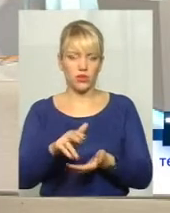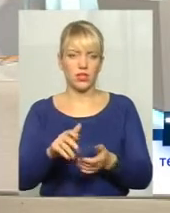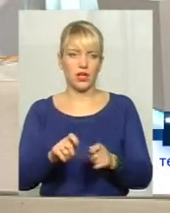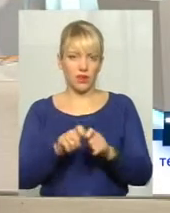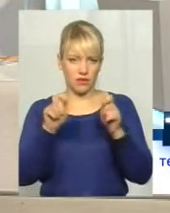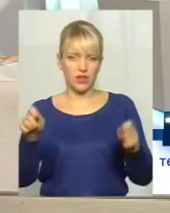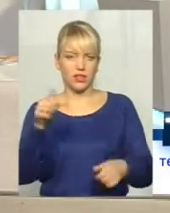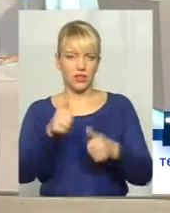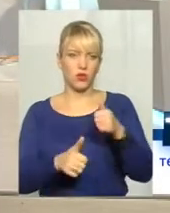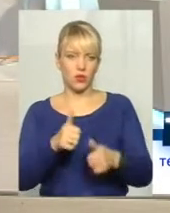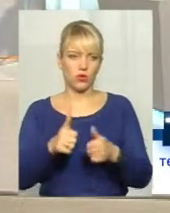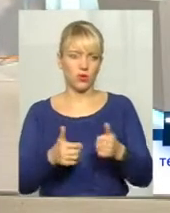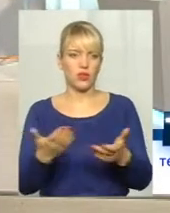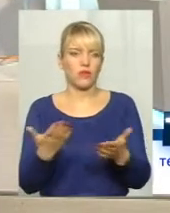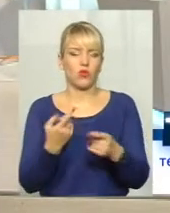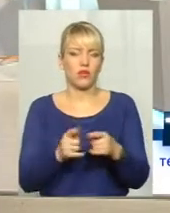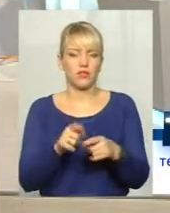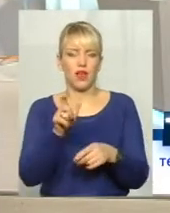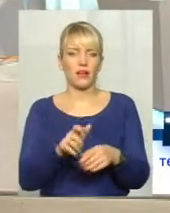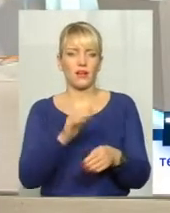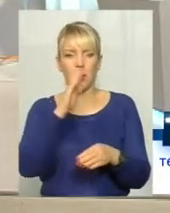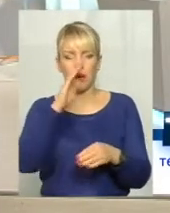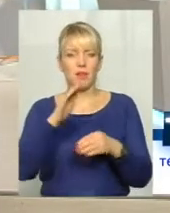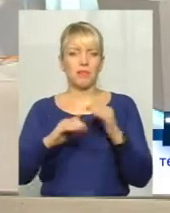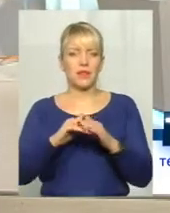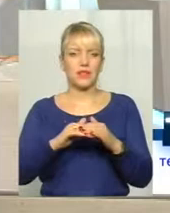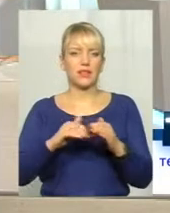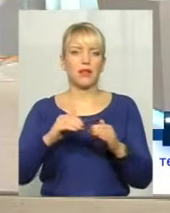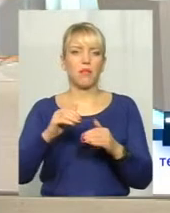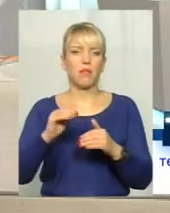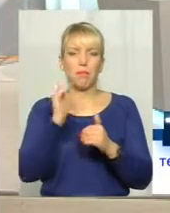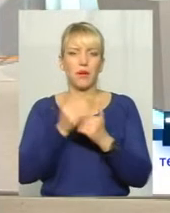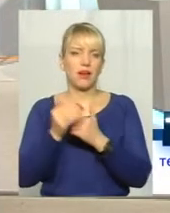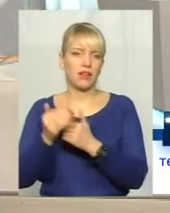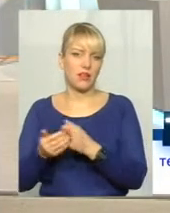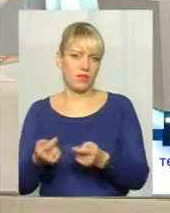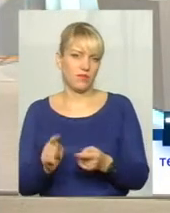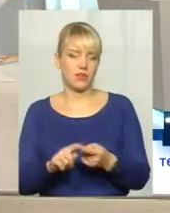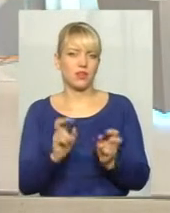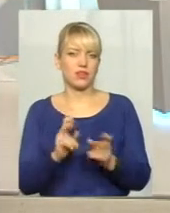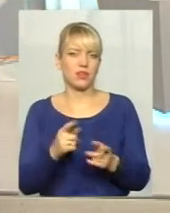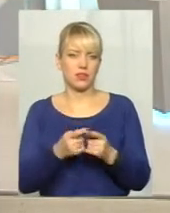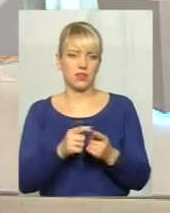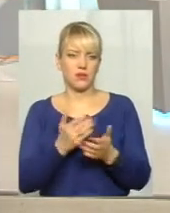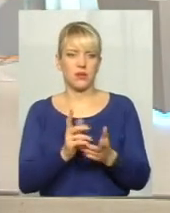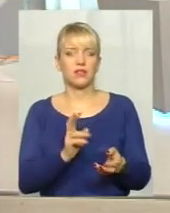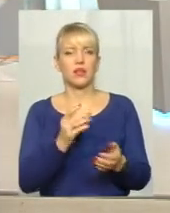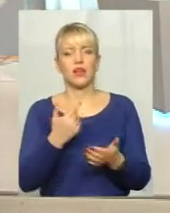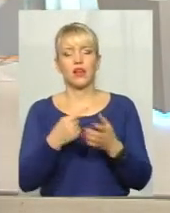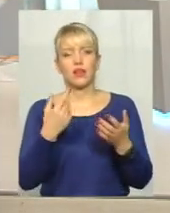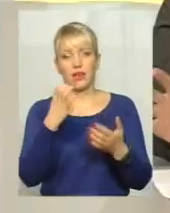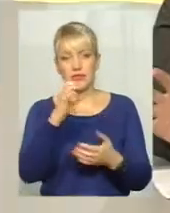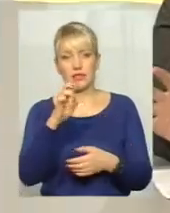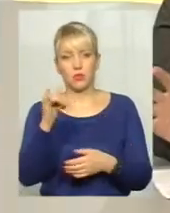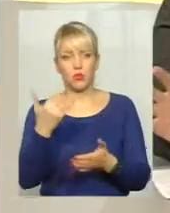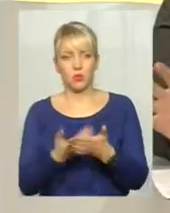під прикриттям? Тобто, ось. Ну, це десь тоді, якщо перевести там на іншу службу, там, візьмемо, до прикладу, СБУ,